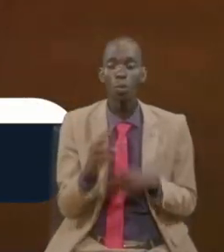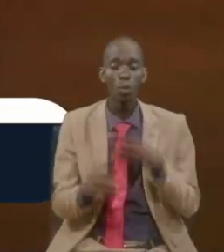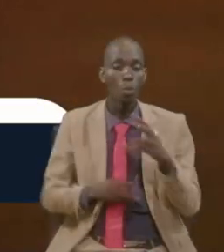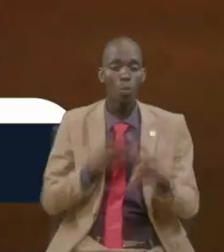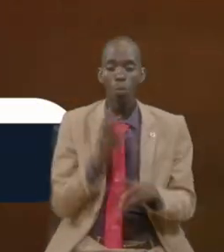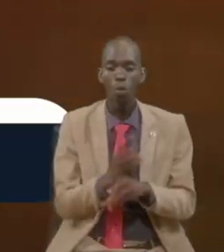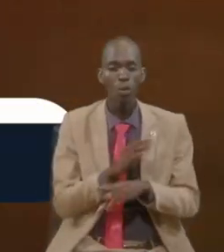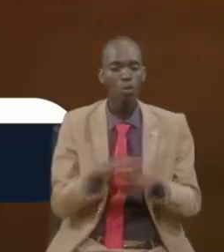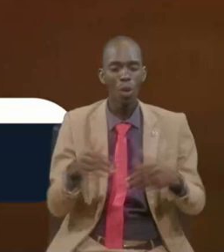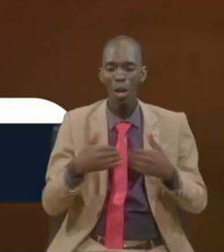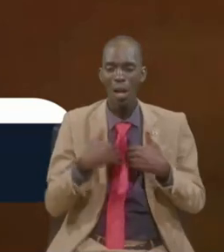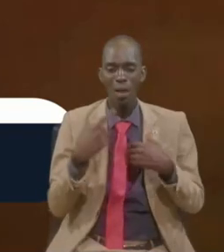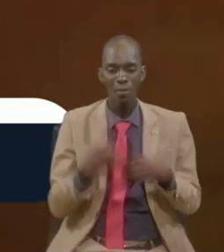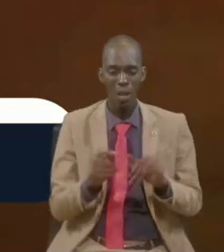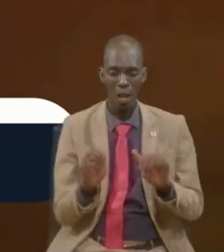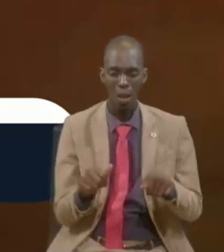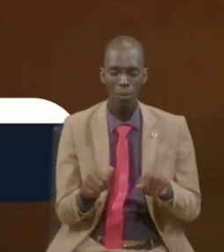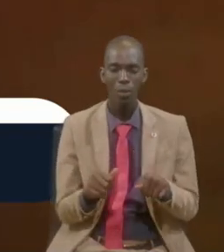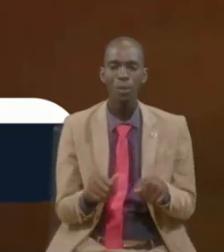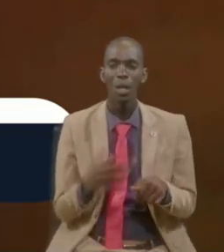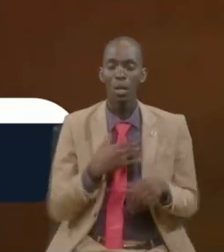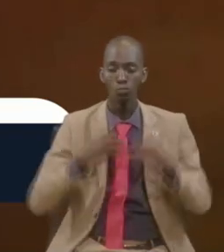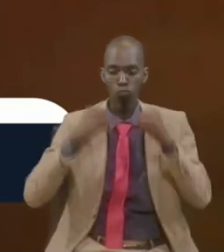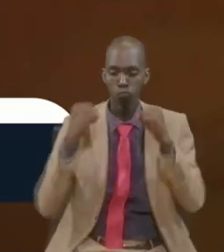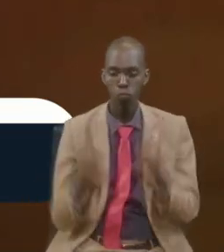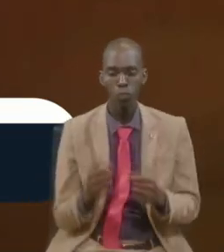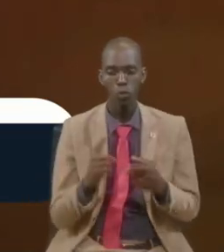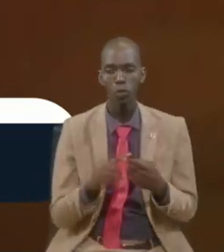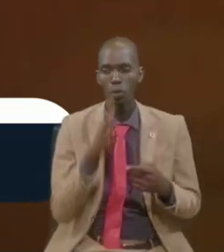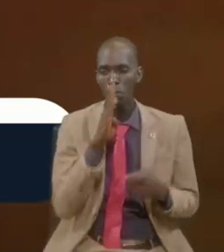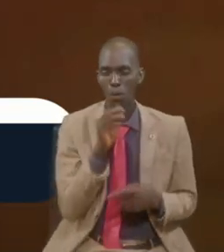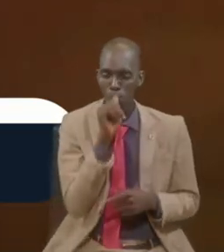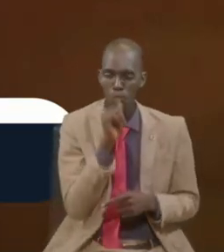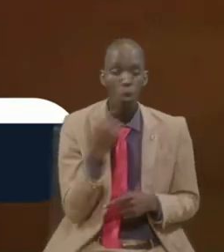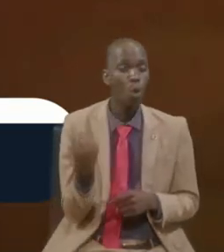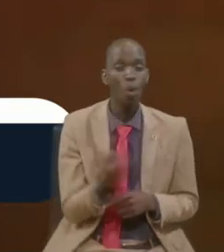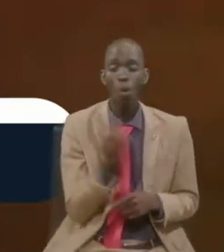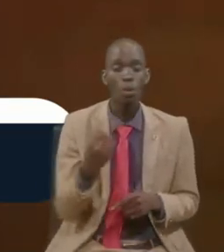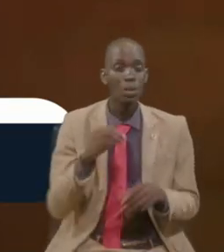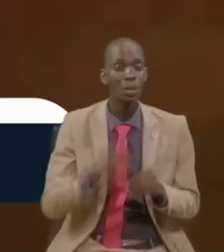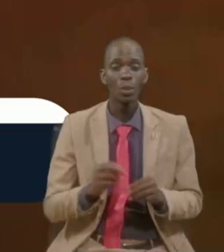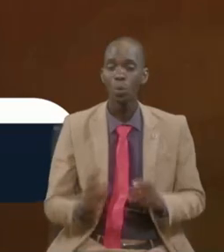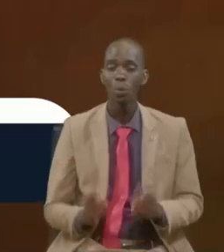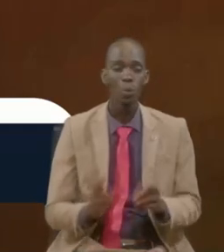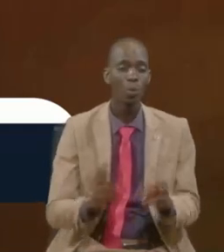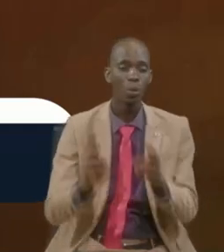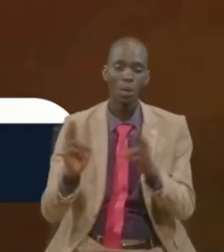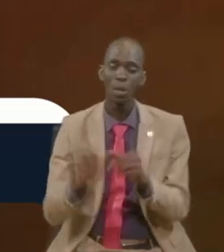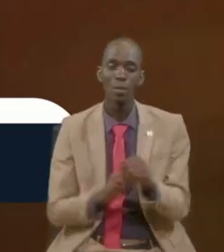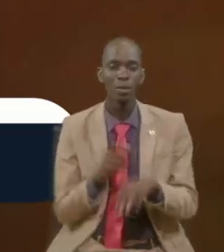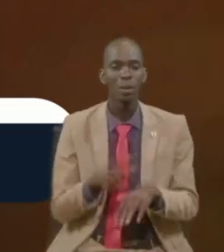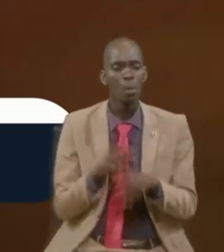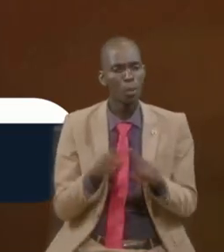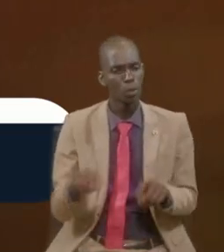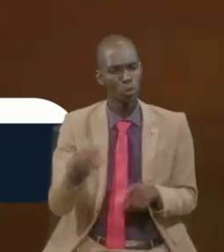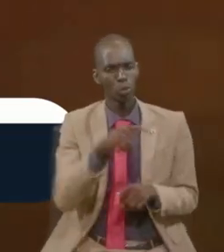Le monde n'a pas l'habileté d'être patient. Alors, ils sont chaque fois